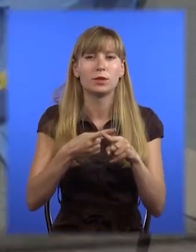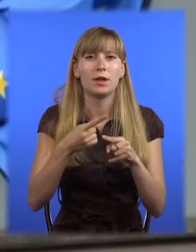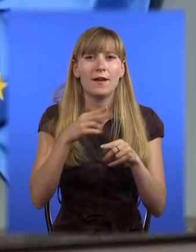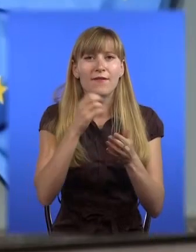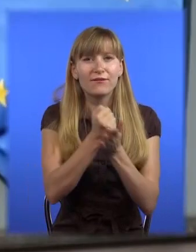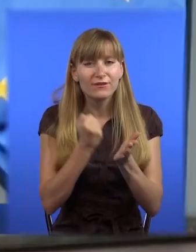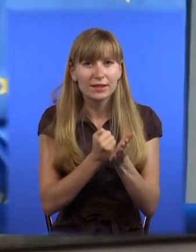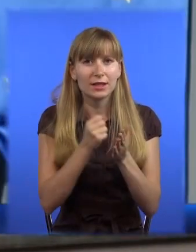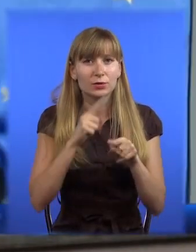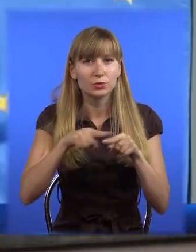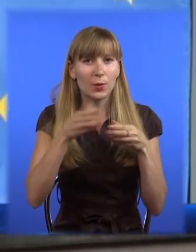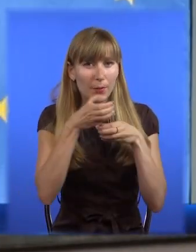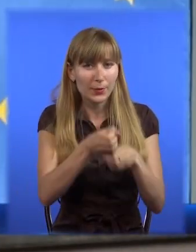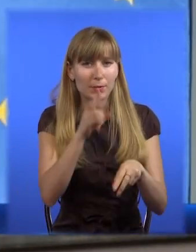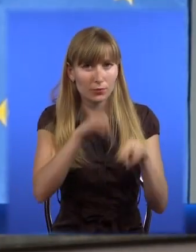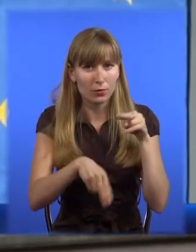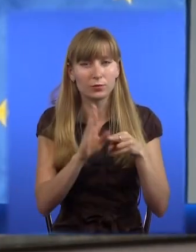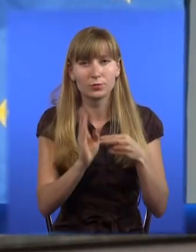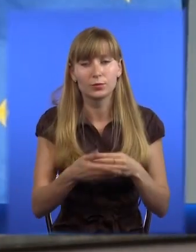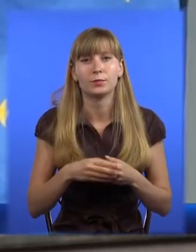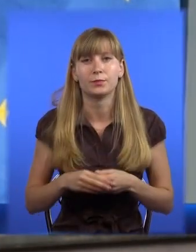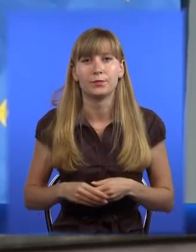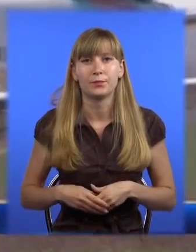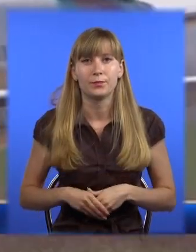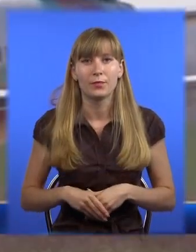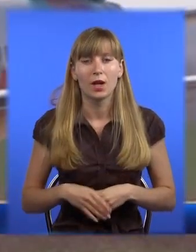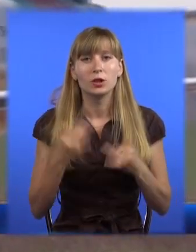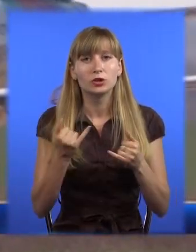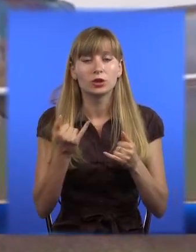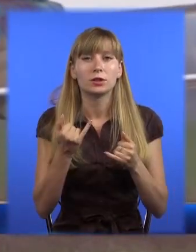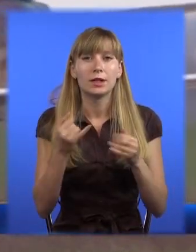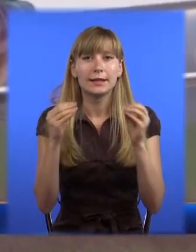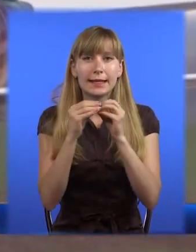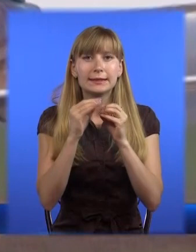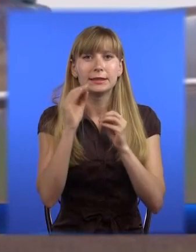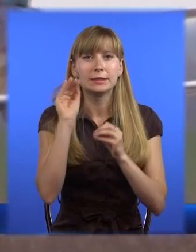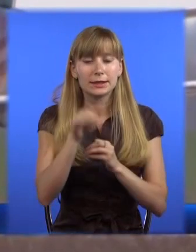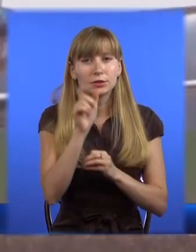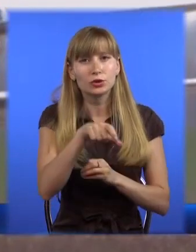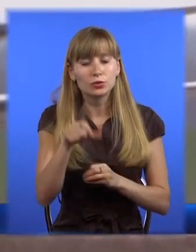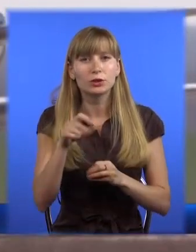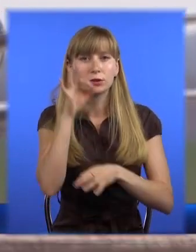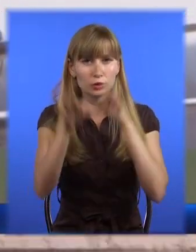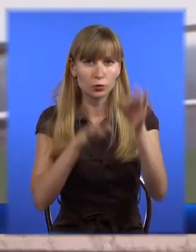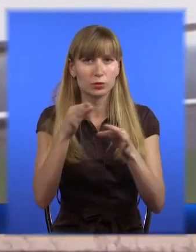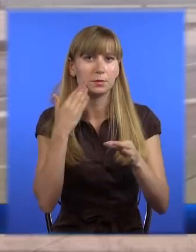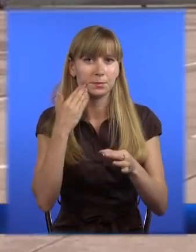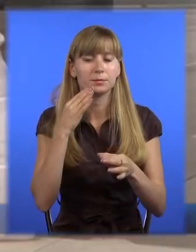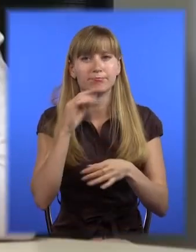віз у паспортах старого зразка. Нині кількість безвізовиків складає приблизно 10 тисяч осіб за